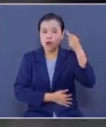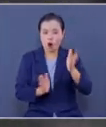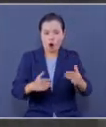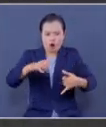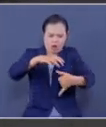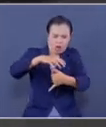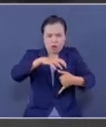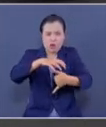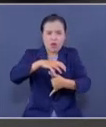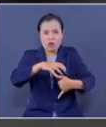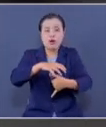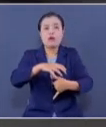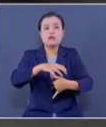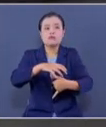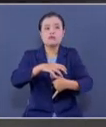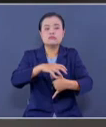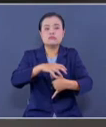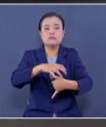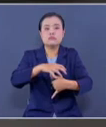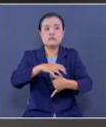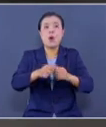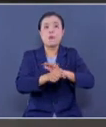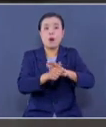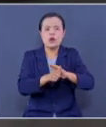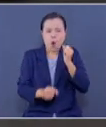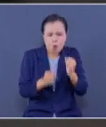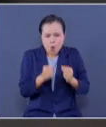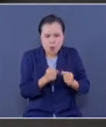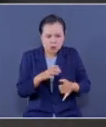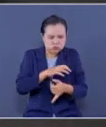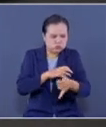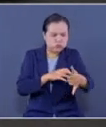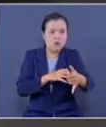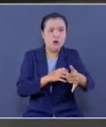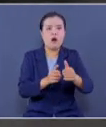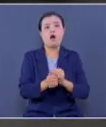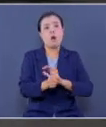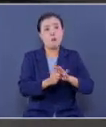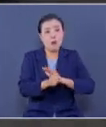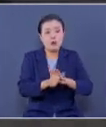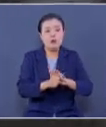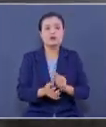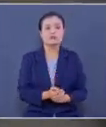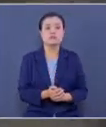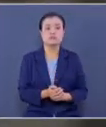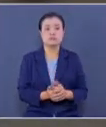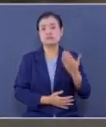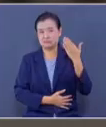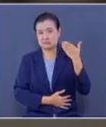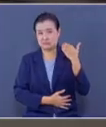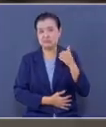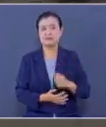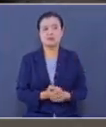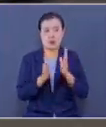เออกมาไม่ได้จังหวะนี้เองก็ฉวยโอกาสวิ่งหนีออกมาได้ทันเพราะว่าสถานการณ์ณขณะนั้น